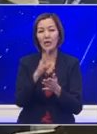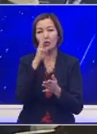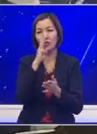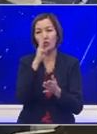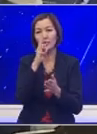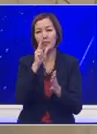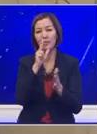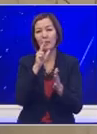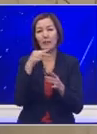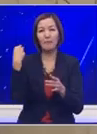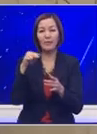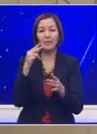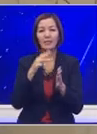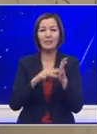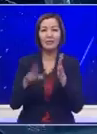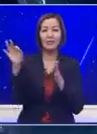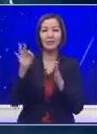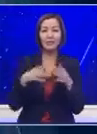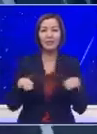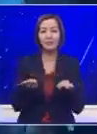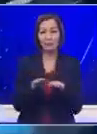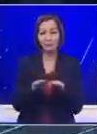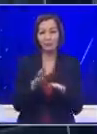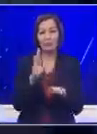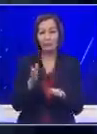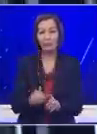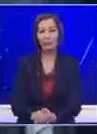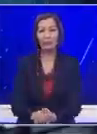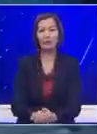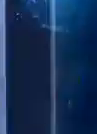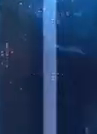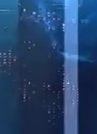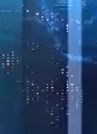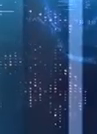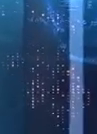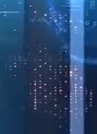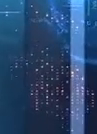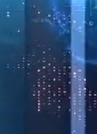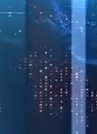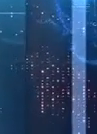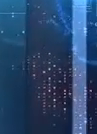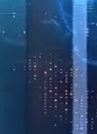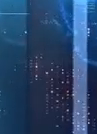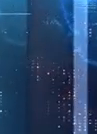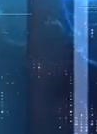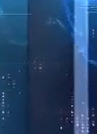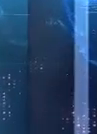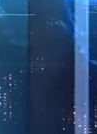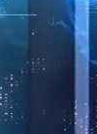президент жалақысының 80%-на тең. Меруерт Қыдырбайқызы, Аманжол Мықтыбай, Жетісу телеарнасы, Астанадан.